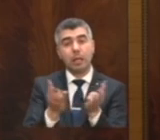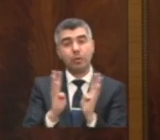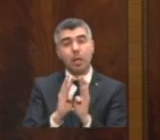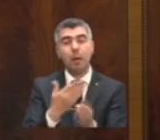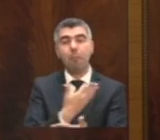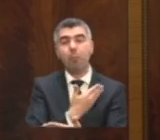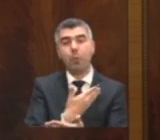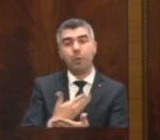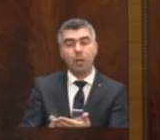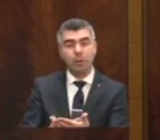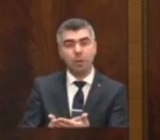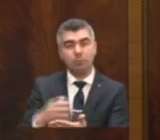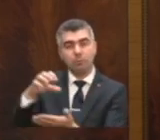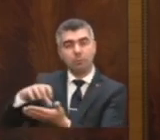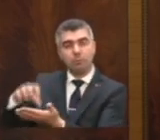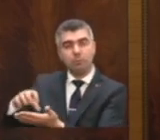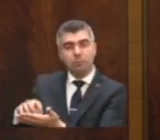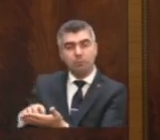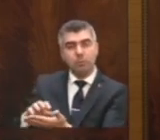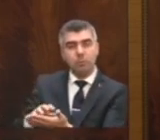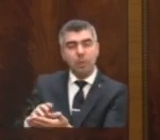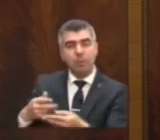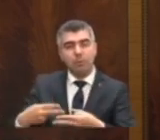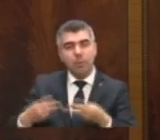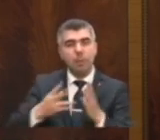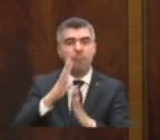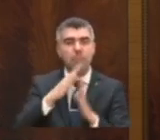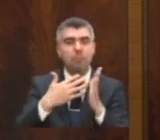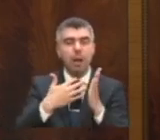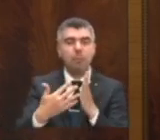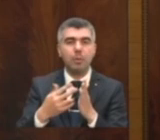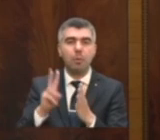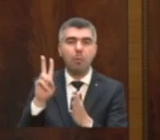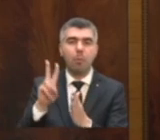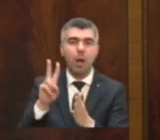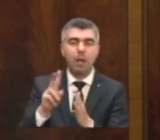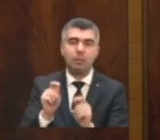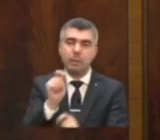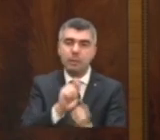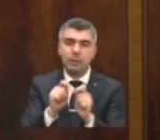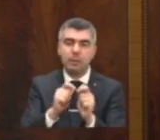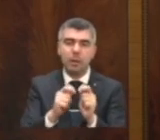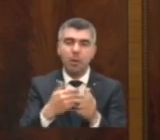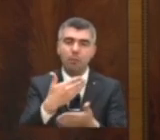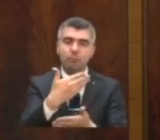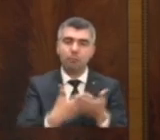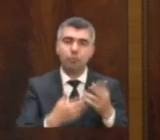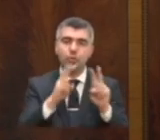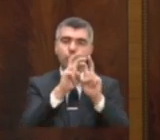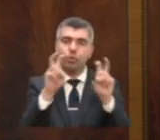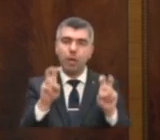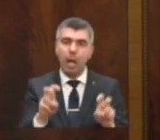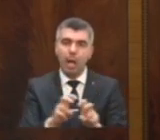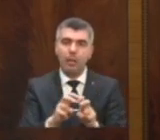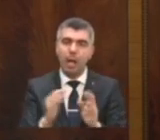مركزية ولجنة استشارية جهوية لتنزيل برنامج الوطني للتخييم، وإعداد نصوص تنظيمية تحدد نوع الشهادات والدبلومات التي تمنح في